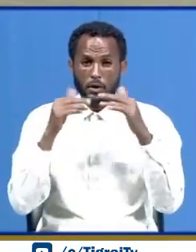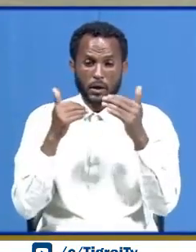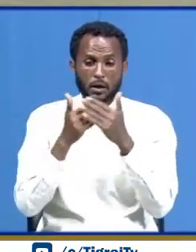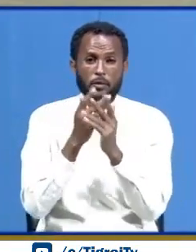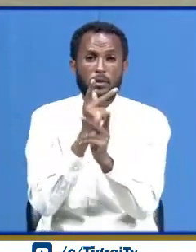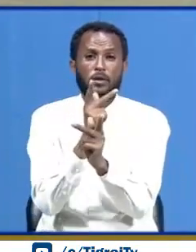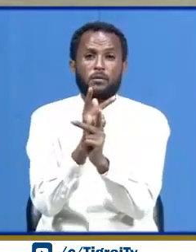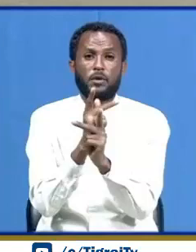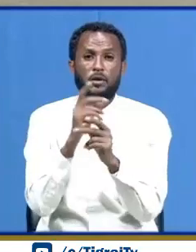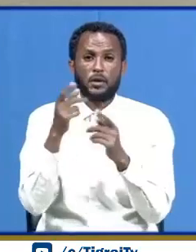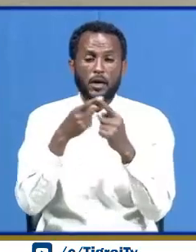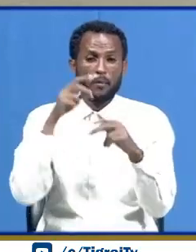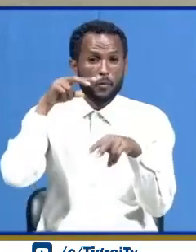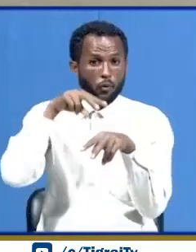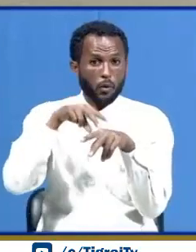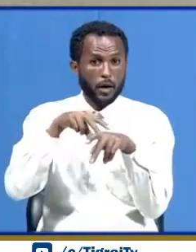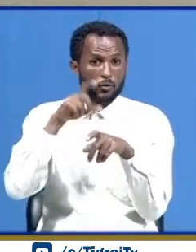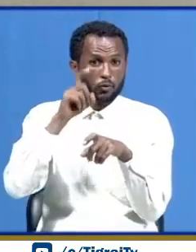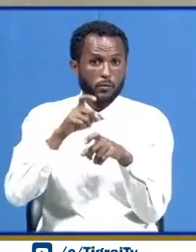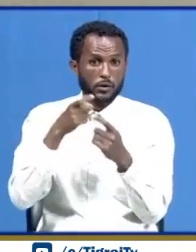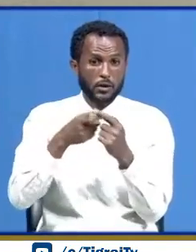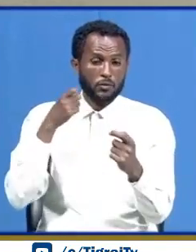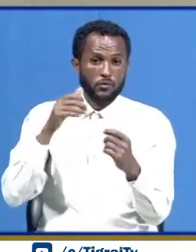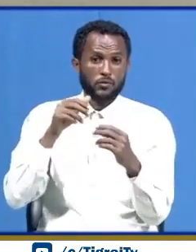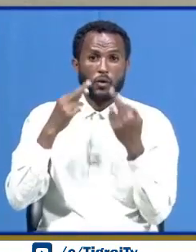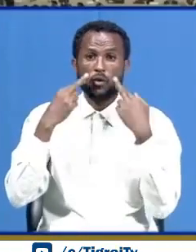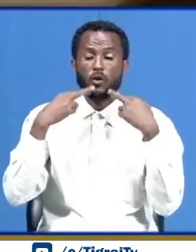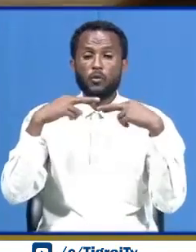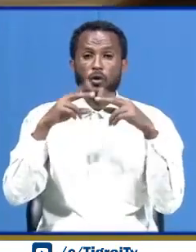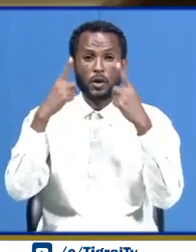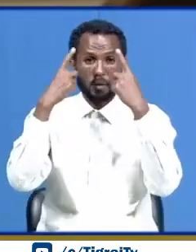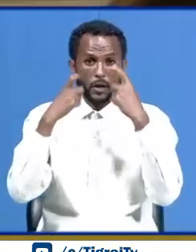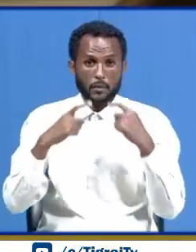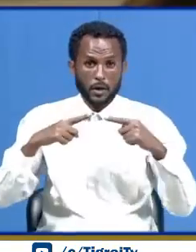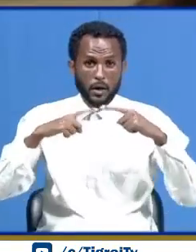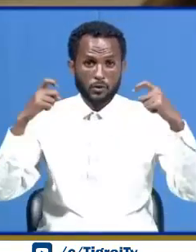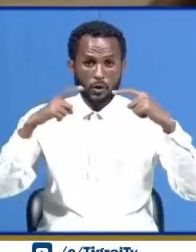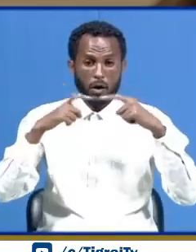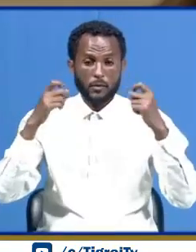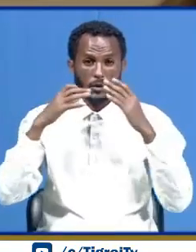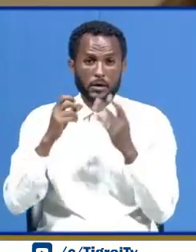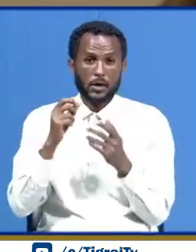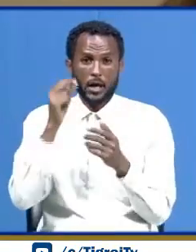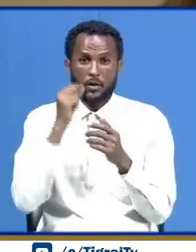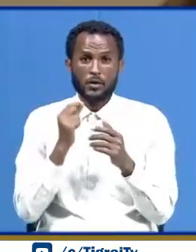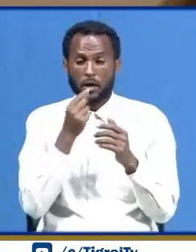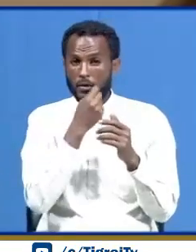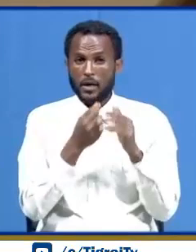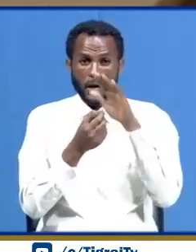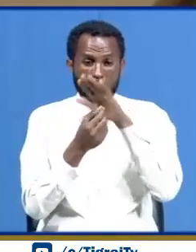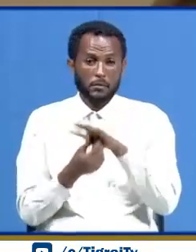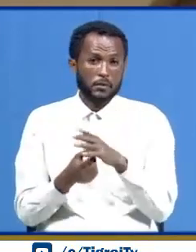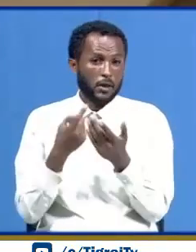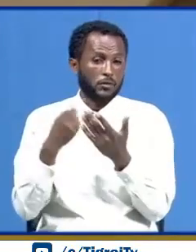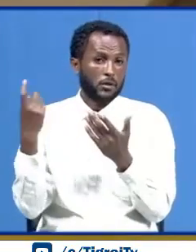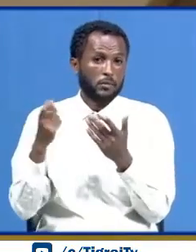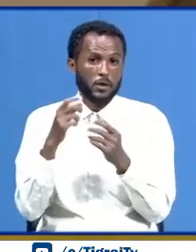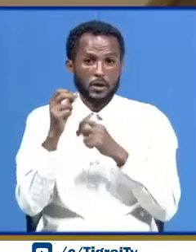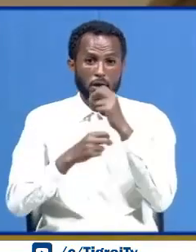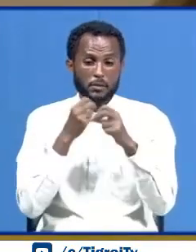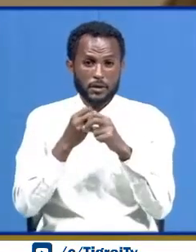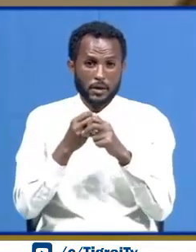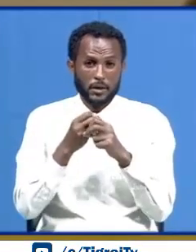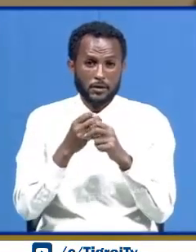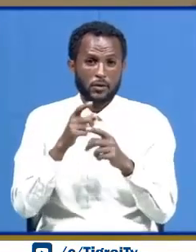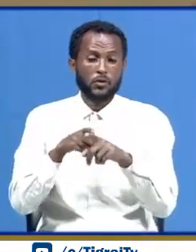ትጽቢት ይግበር። ካብ ምጥያሽ እቲ ኮሚሽን ክሳብ ዘውፅኦ ጸብጻብ ምርመራ እናተቃወመ ጸንሐ ጉጅለ ፋሽስቲ ኣብዪ ኣሕመድ ሎሚ እውን ዕድመ ስልጣን እቲ